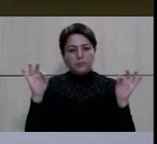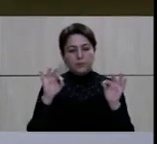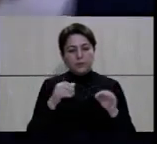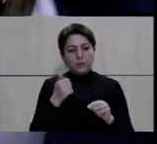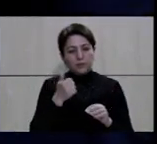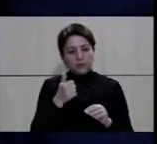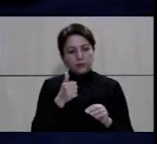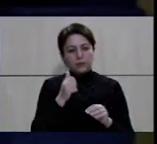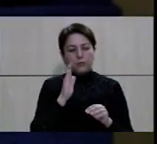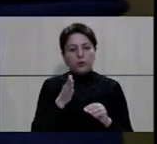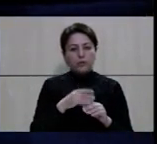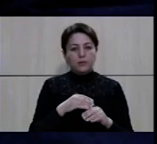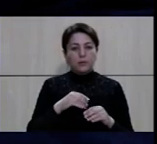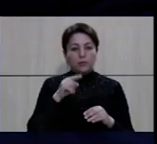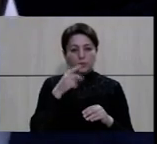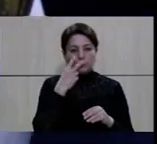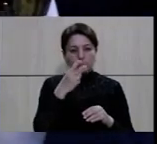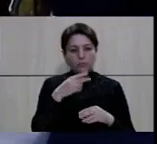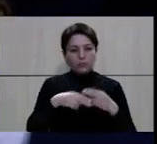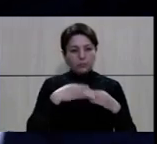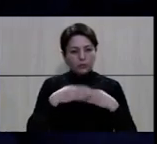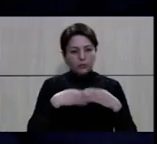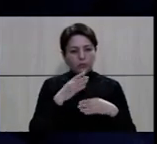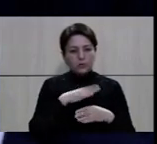Mana burama qilib uni o'rab oldik. Endi